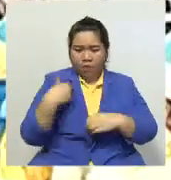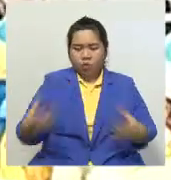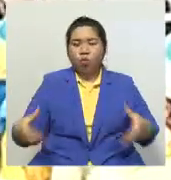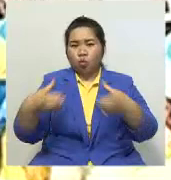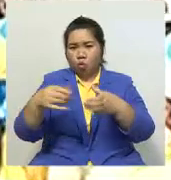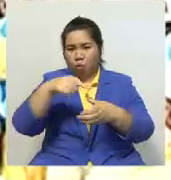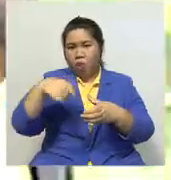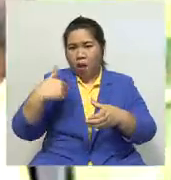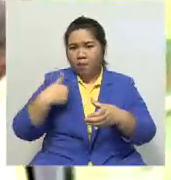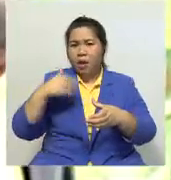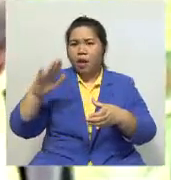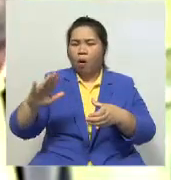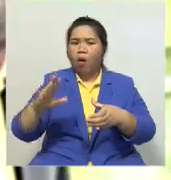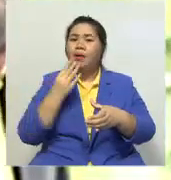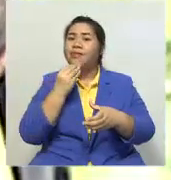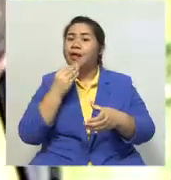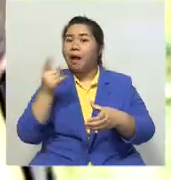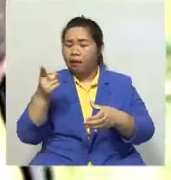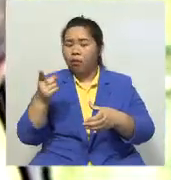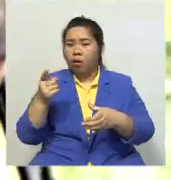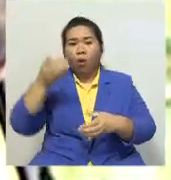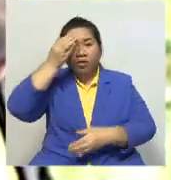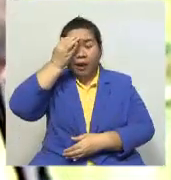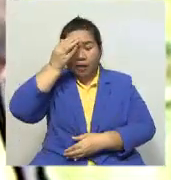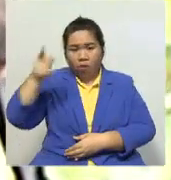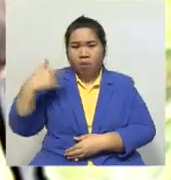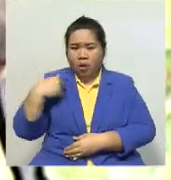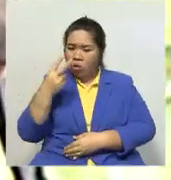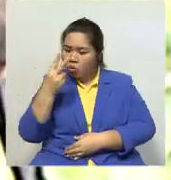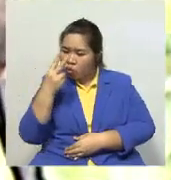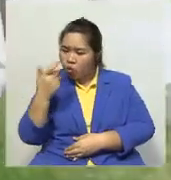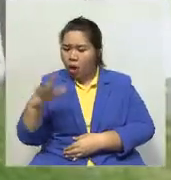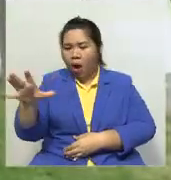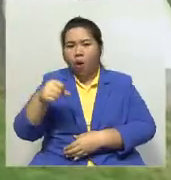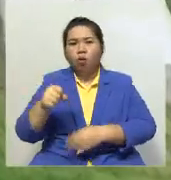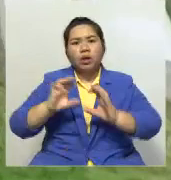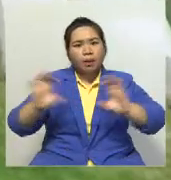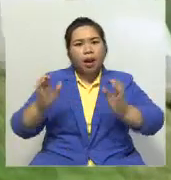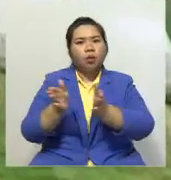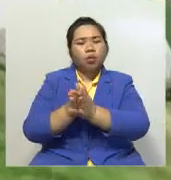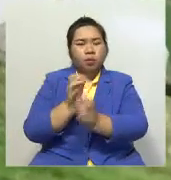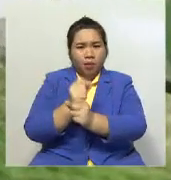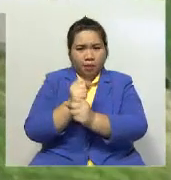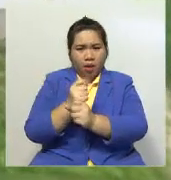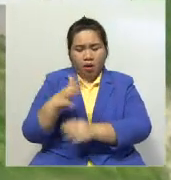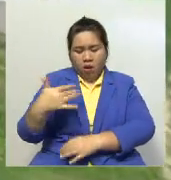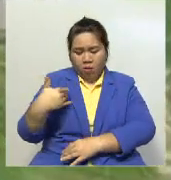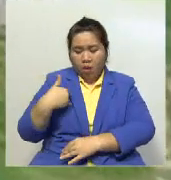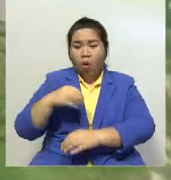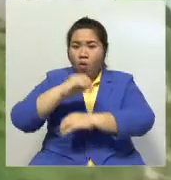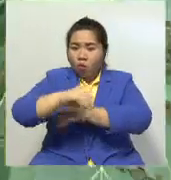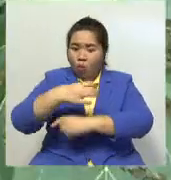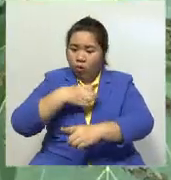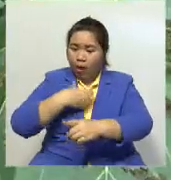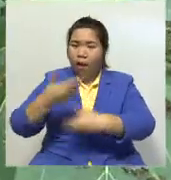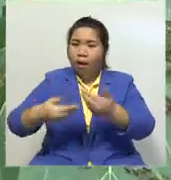าจากอิสราเอลมาประยุกต์ให้ภาครัฐเข้ามาส่งเสริมกลายเป็นความเข้มแข็งและปลูกพืชตามความต้องการของตลาดทำให้เกษต